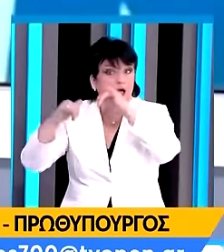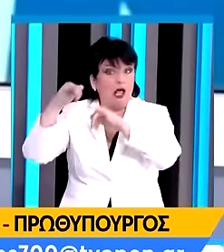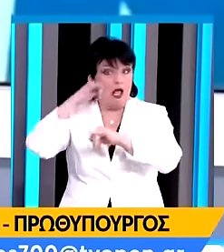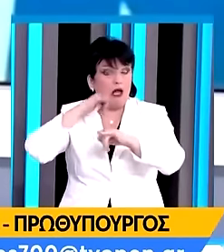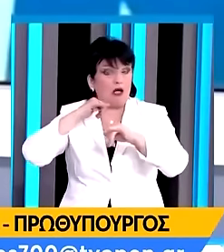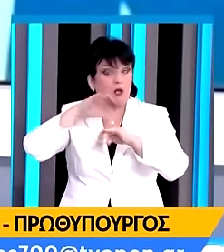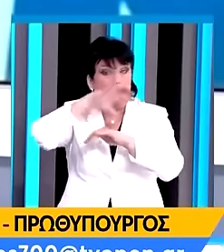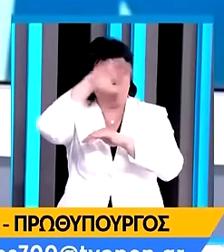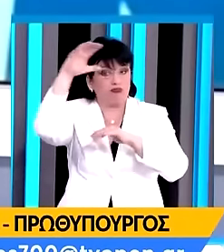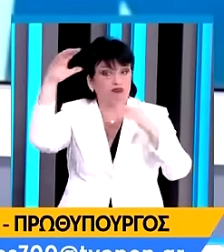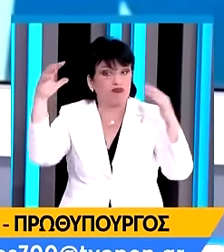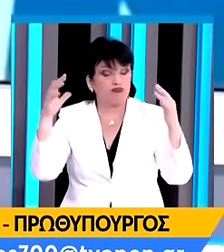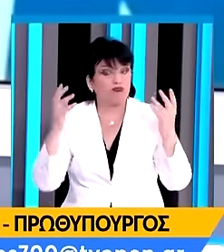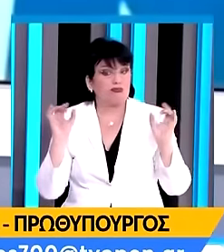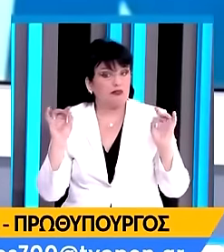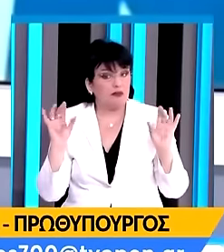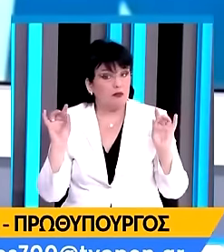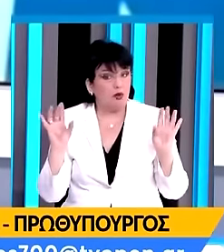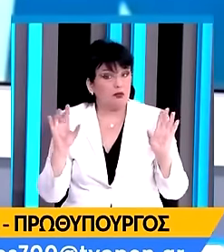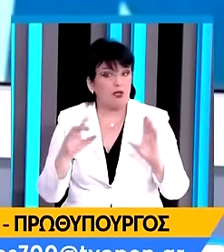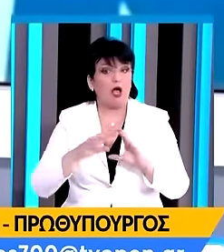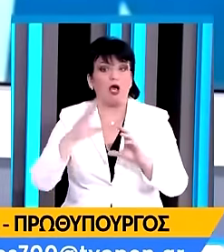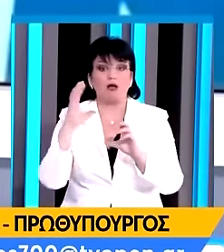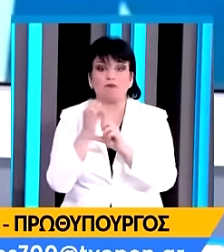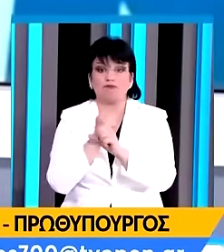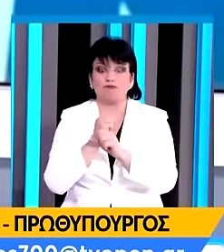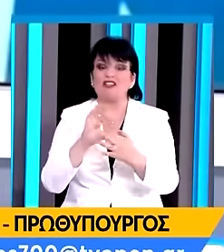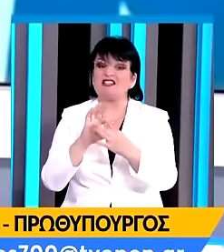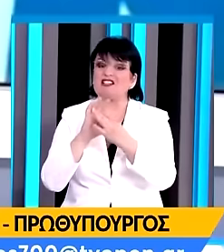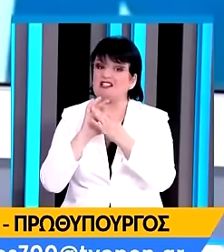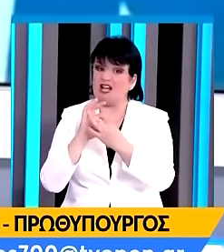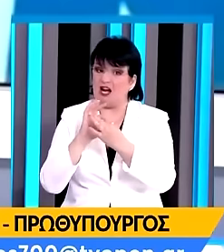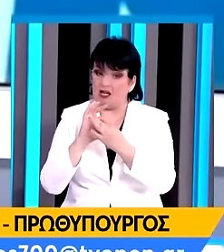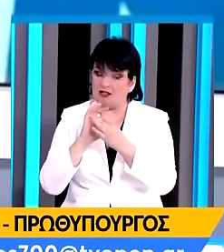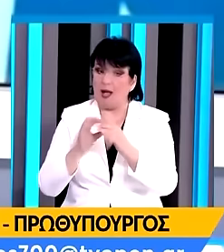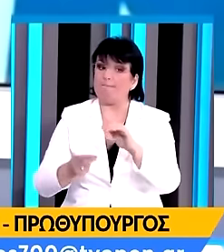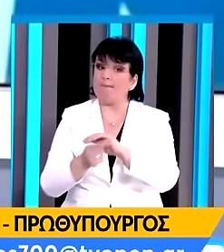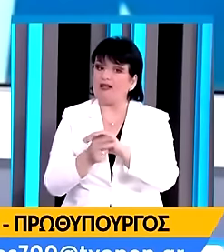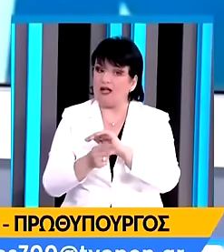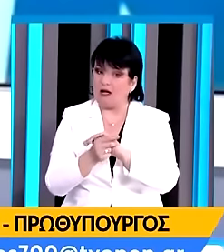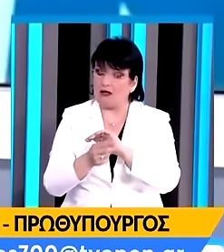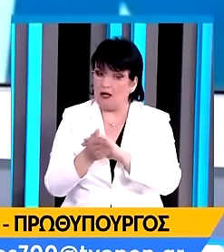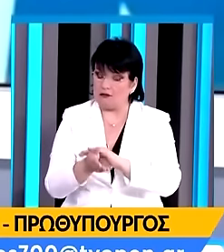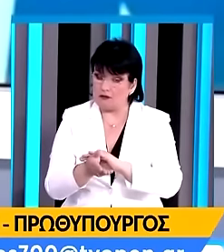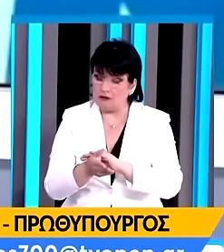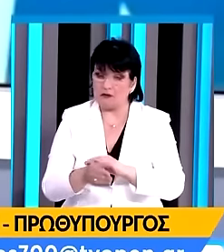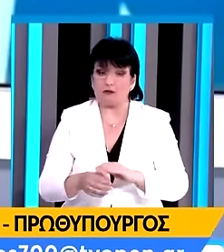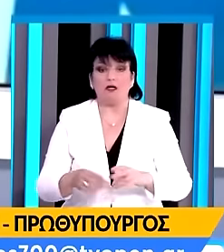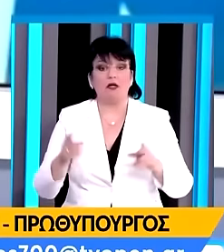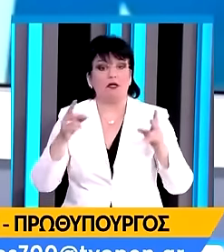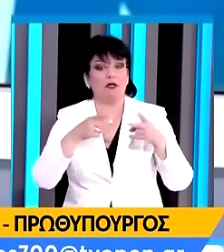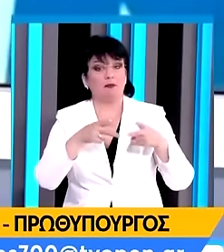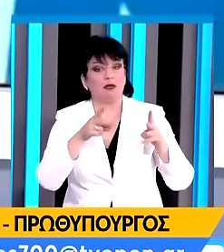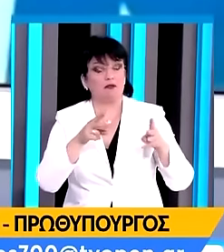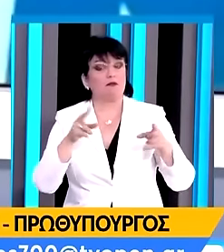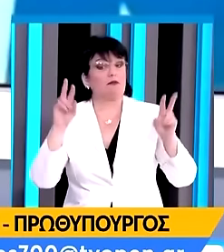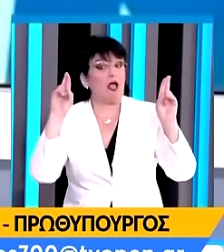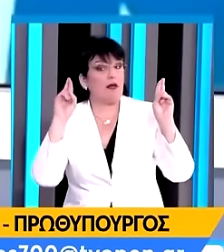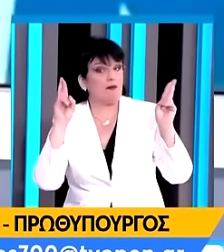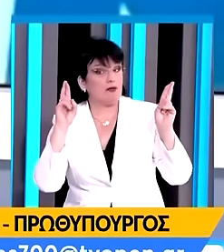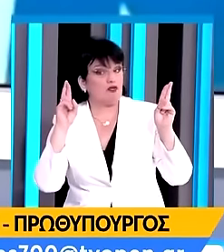είχαμε ποτέ από το 2014 και μετά. Έχουμε πετύχει μια καλύτερη συνεργασία στο μεταναστευτικό, η οποία μας επιτρέπει να είμαστε